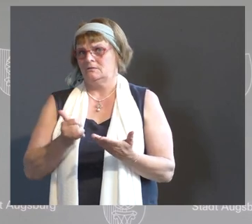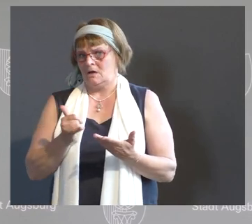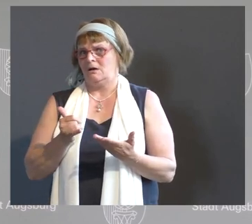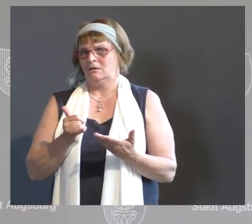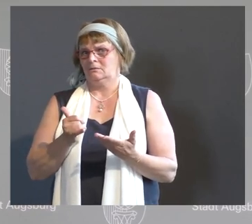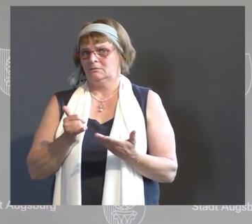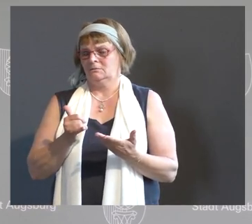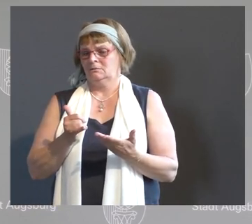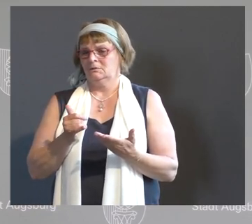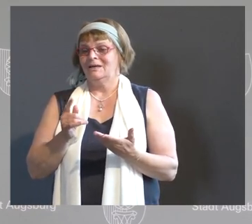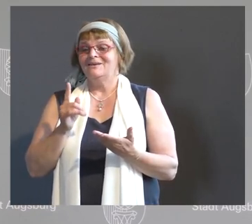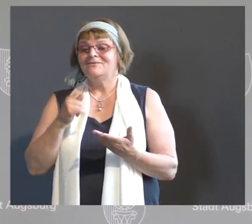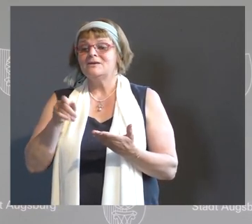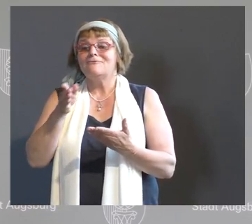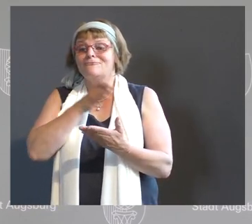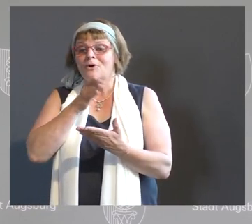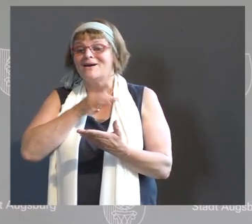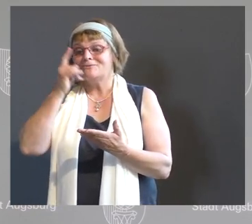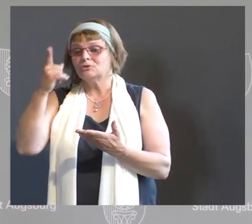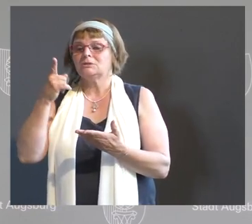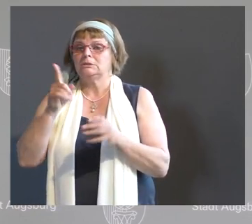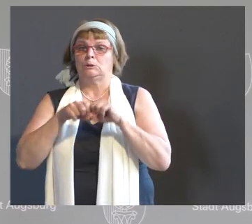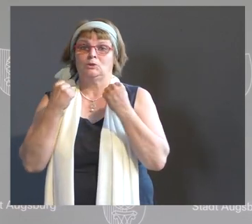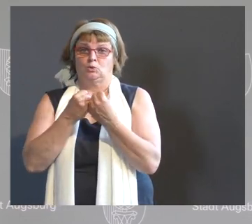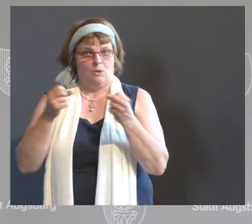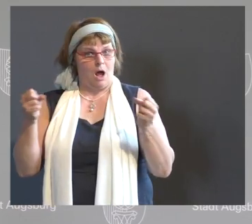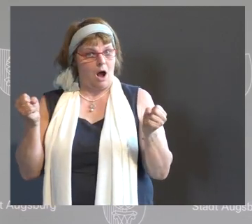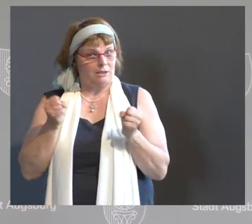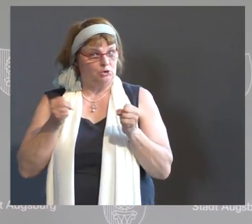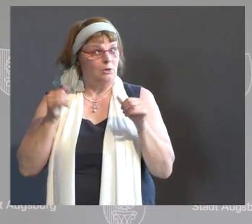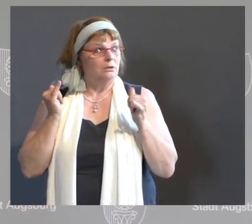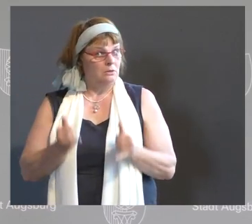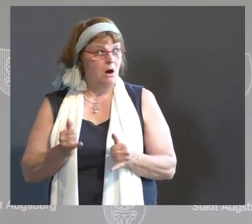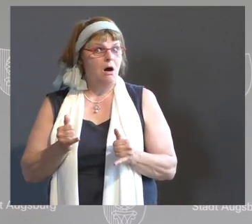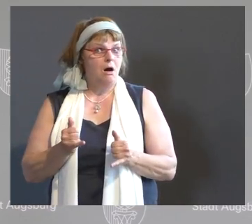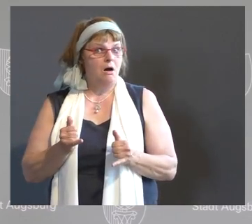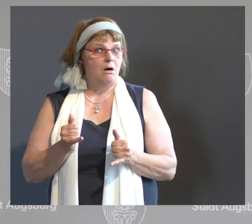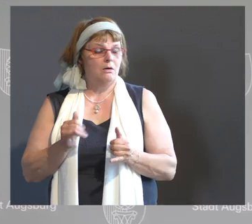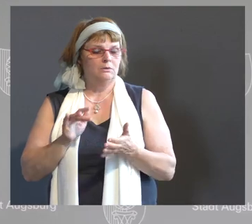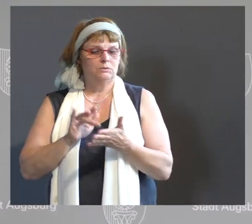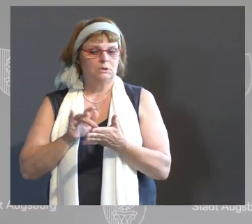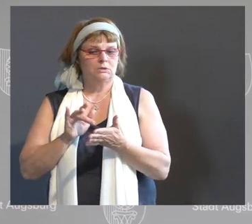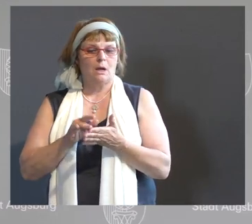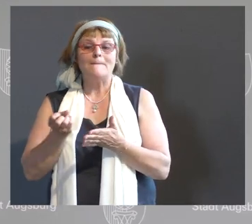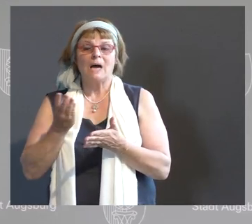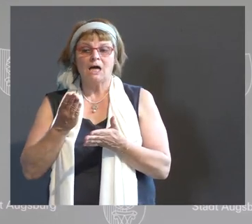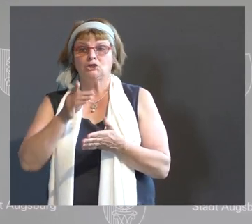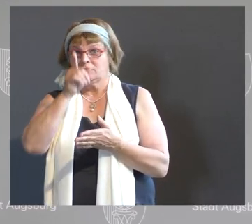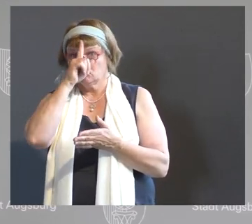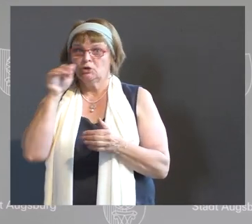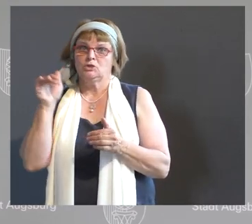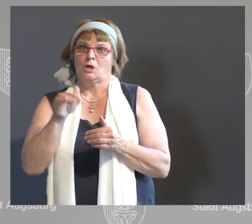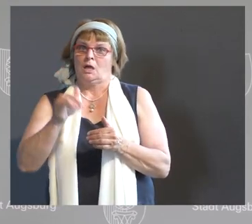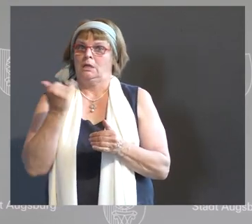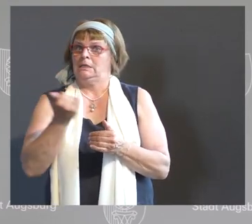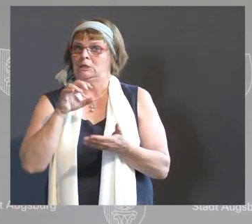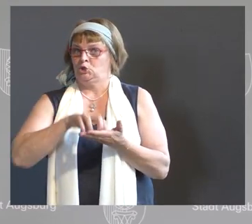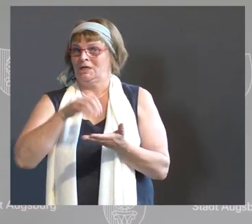ist und entsprechend waren auch Kräfte der Bereitschaftspolizei in der Innenstadt.